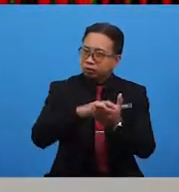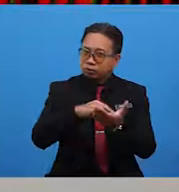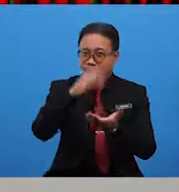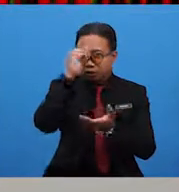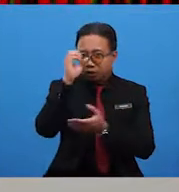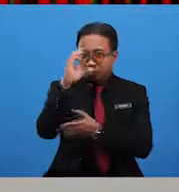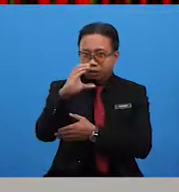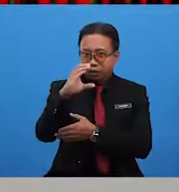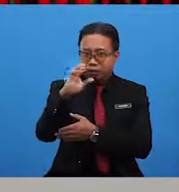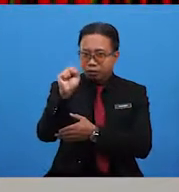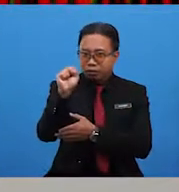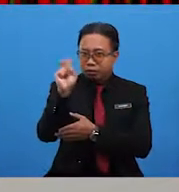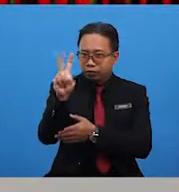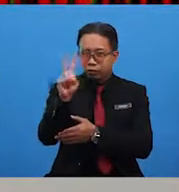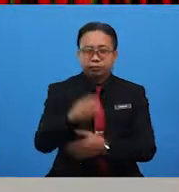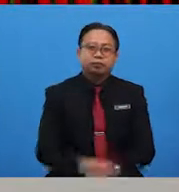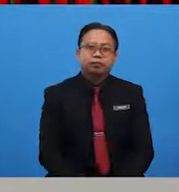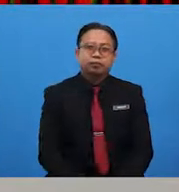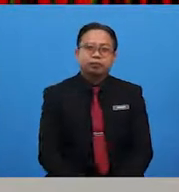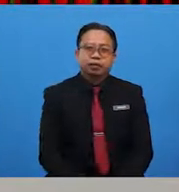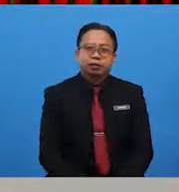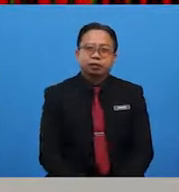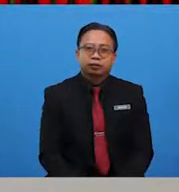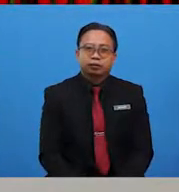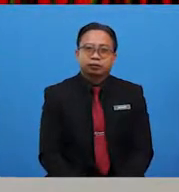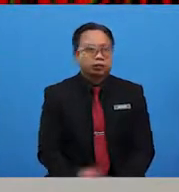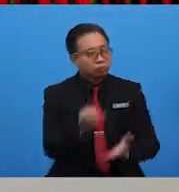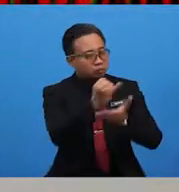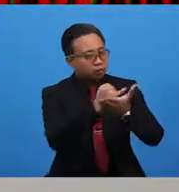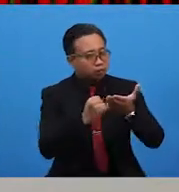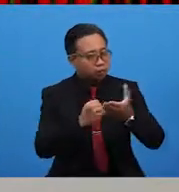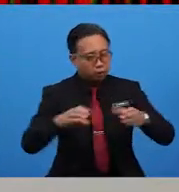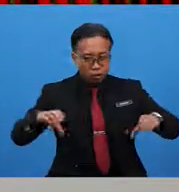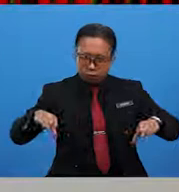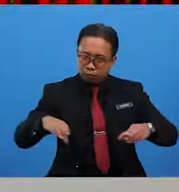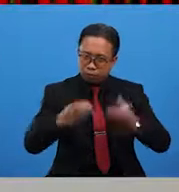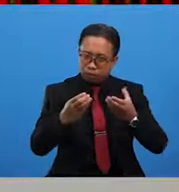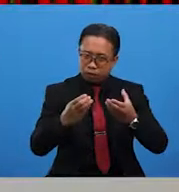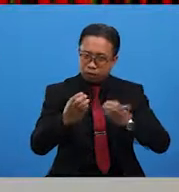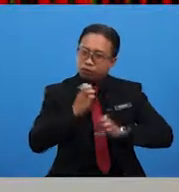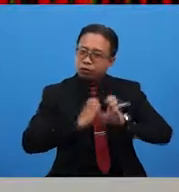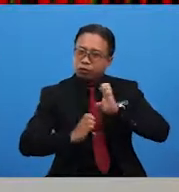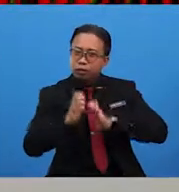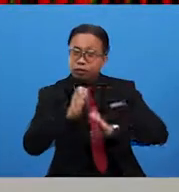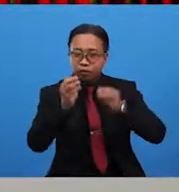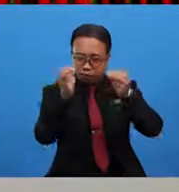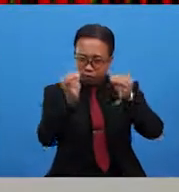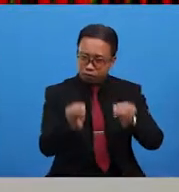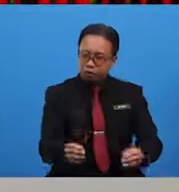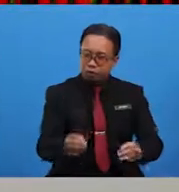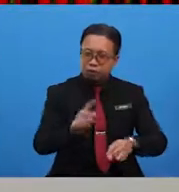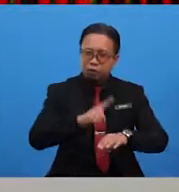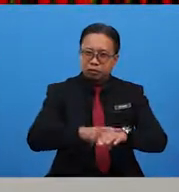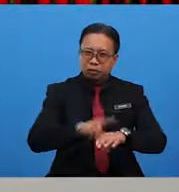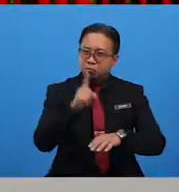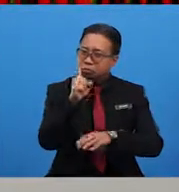Kembes FB Feni merupakan ciptaan atau ekspresi manusia terhadap sesuatu yang